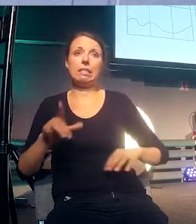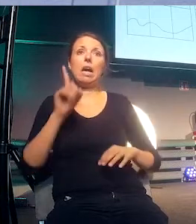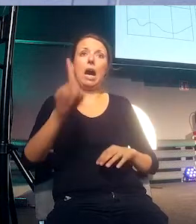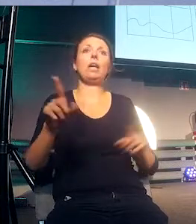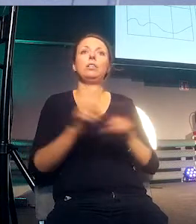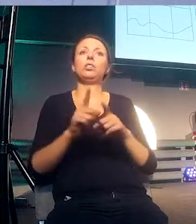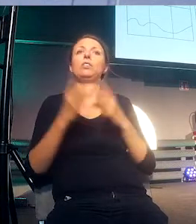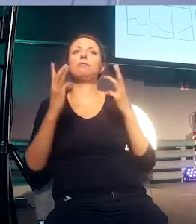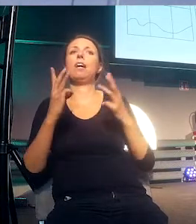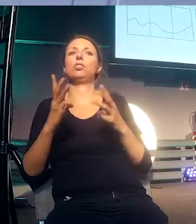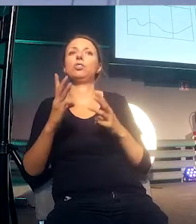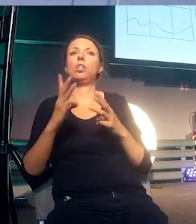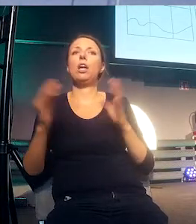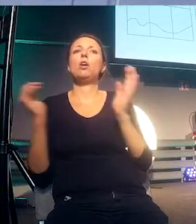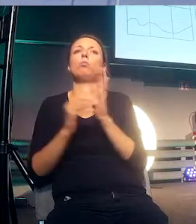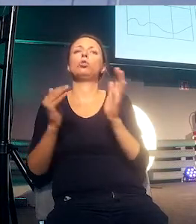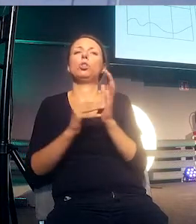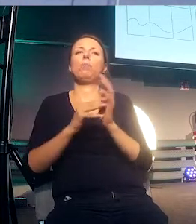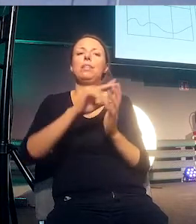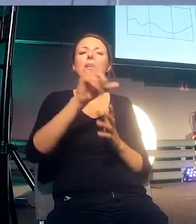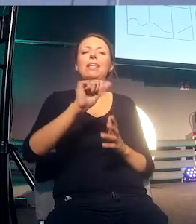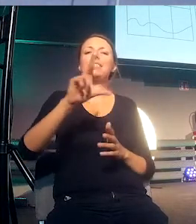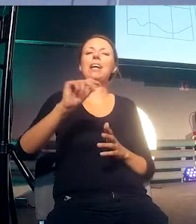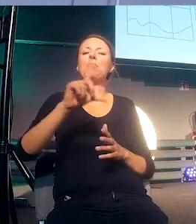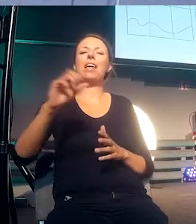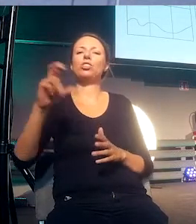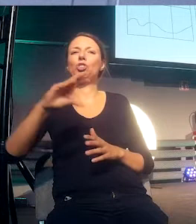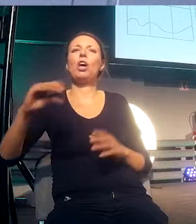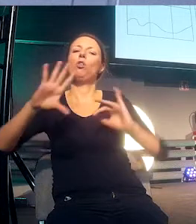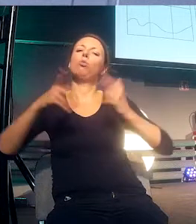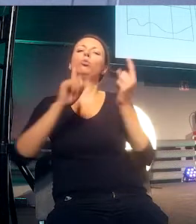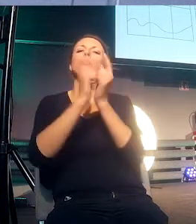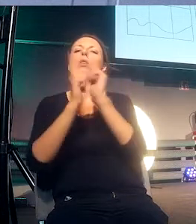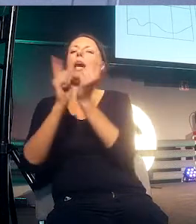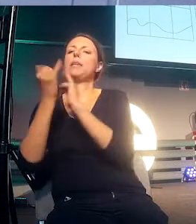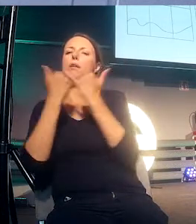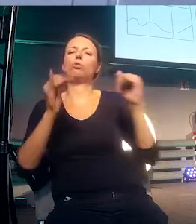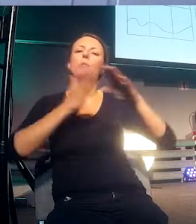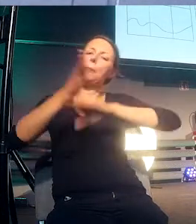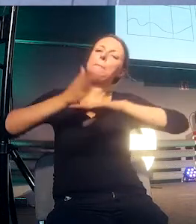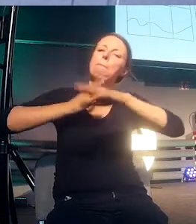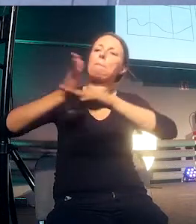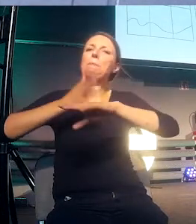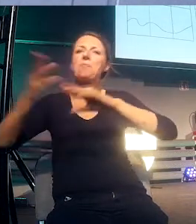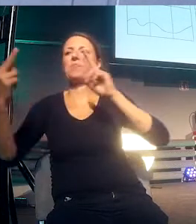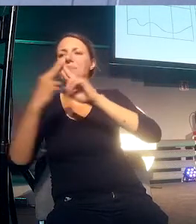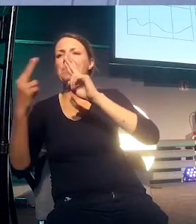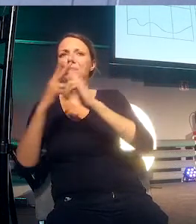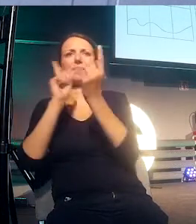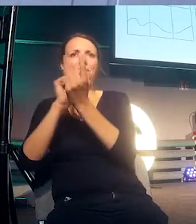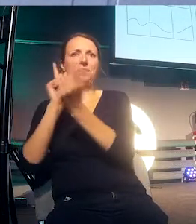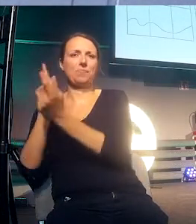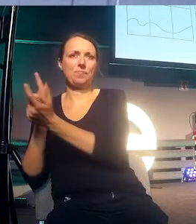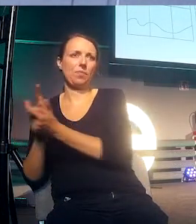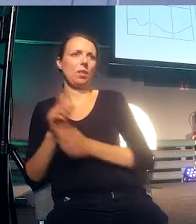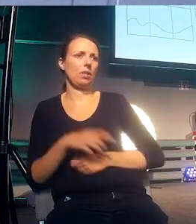pożyteczna. To znaczy chodzić na wszystkie spotkania. Jeżeli mamy X ceremonii skramowych,